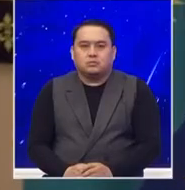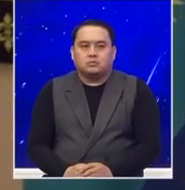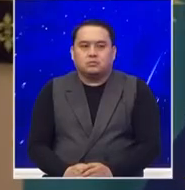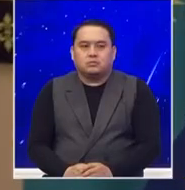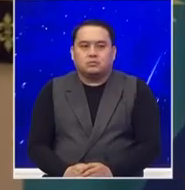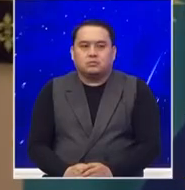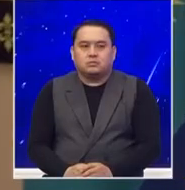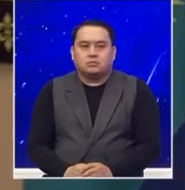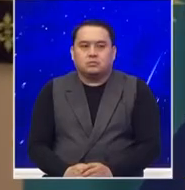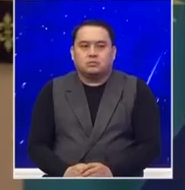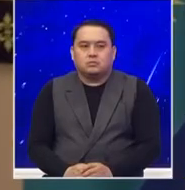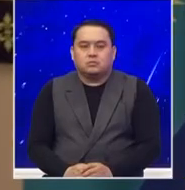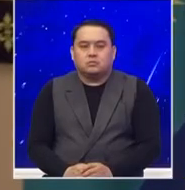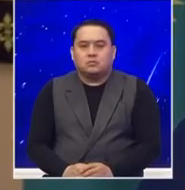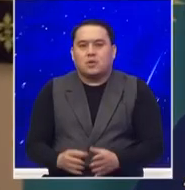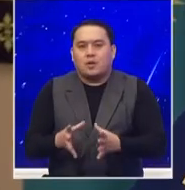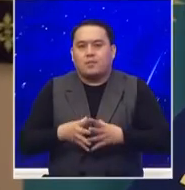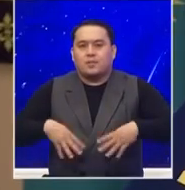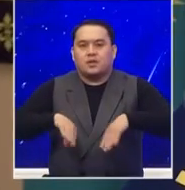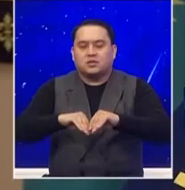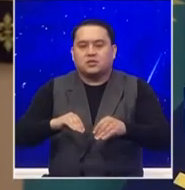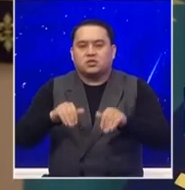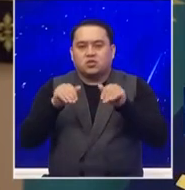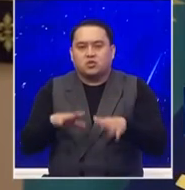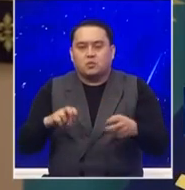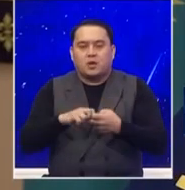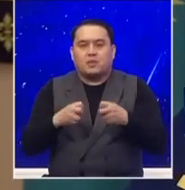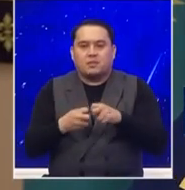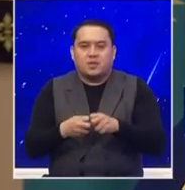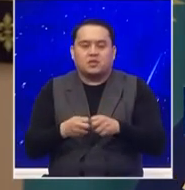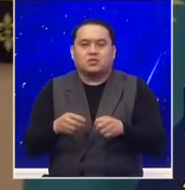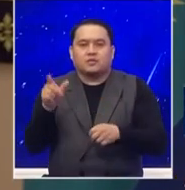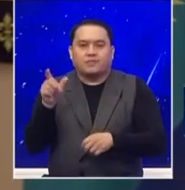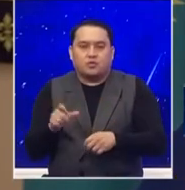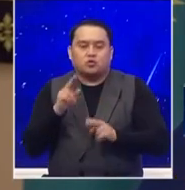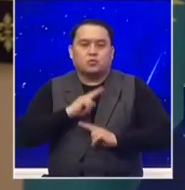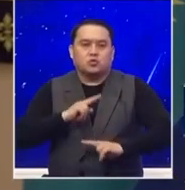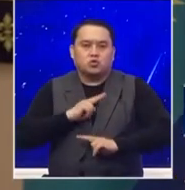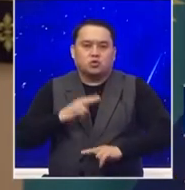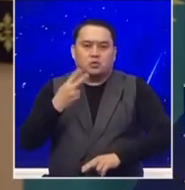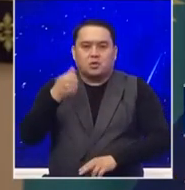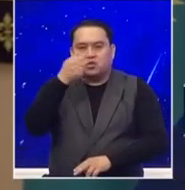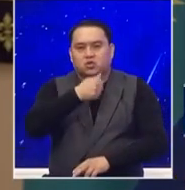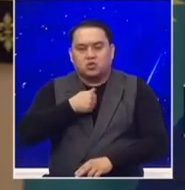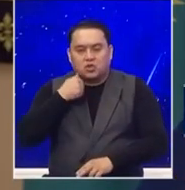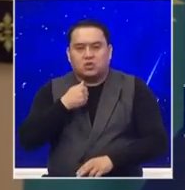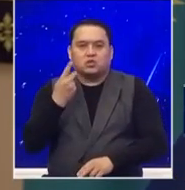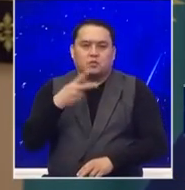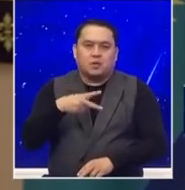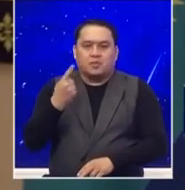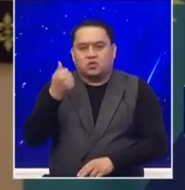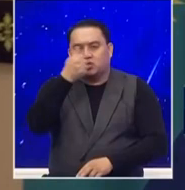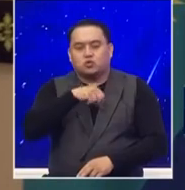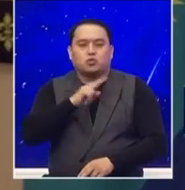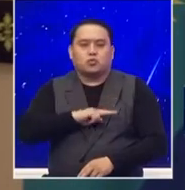Медиаторлардың басын жинап отырған мақсатымыз осы 20-шы жылы атқарған жұмыстарын қорытындылау және осы биылғы 21-ші